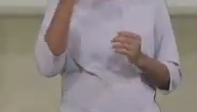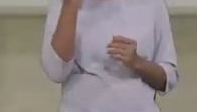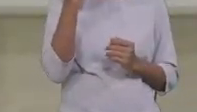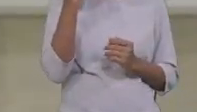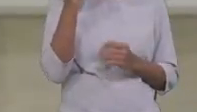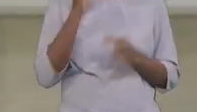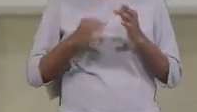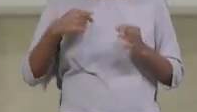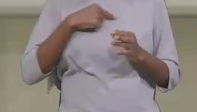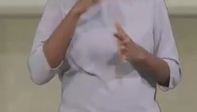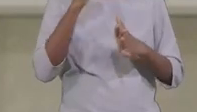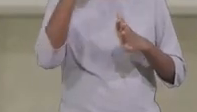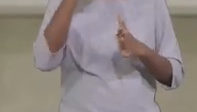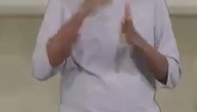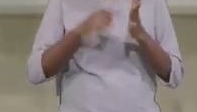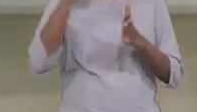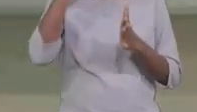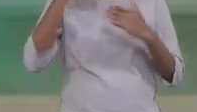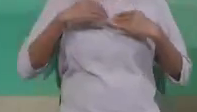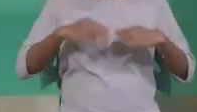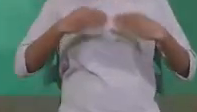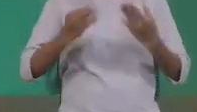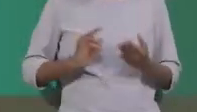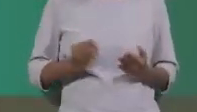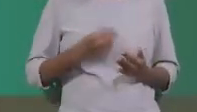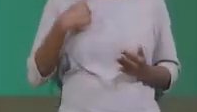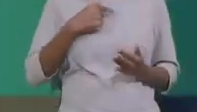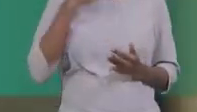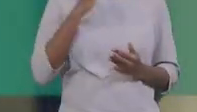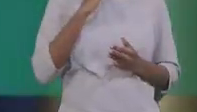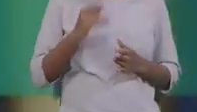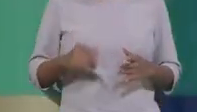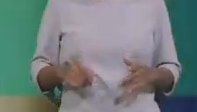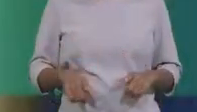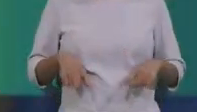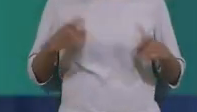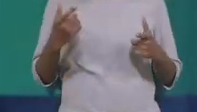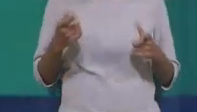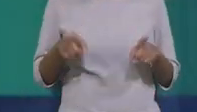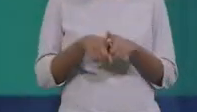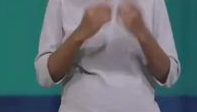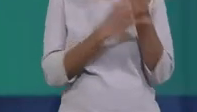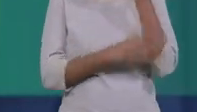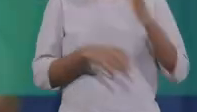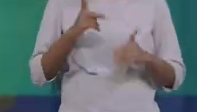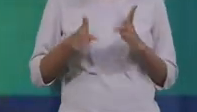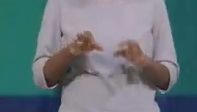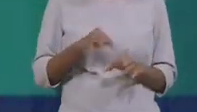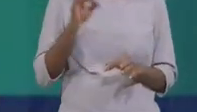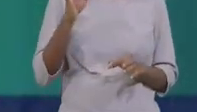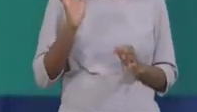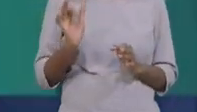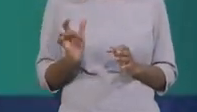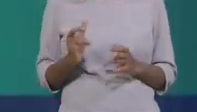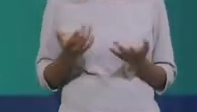nous ne comprenons pas, si nous ne savons pas ce qu'il nous a donné, nous allons vivre comme les pauvres,